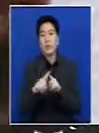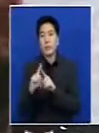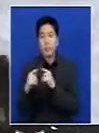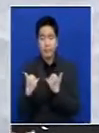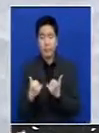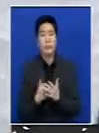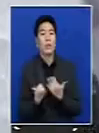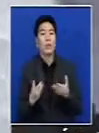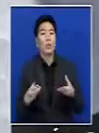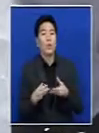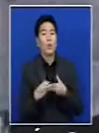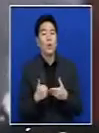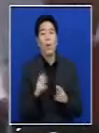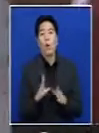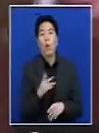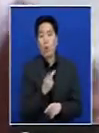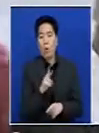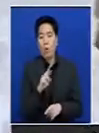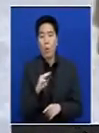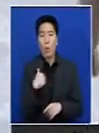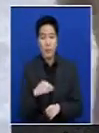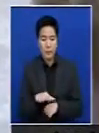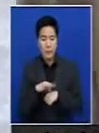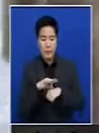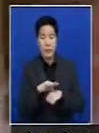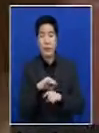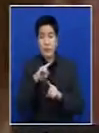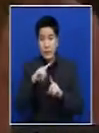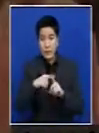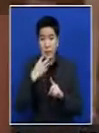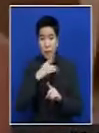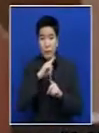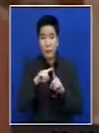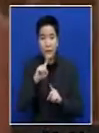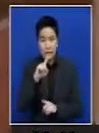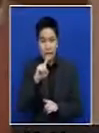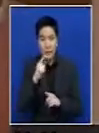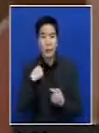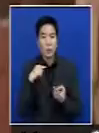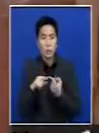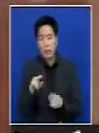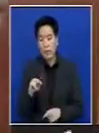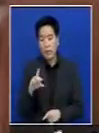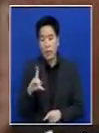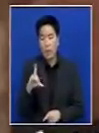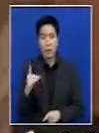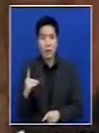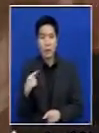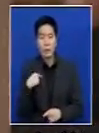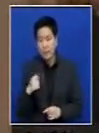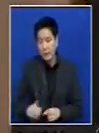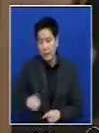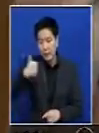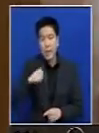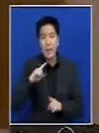คุณผู้ชมคะคณะรัฐมนตรีชุดใหม่จะเข้ารับตำแหน่งในวันที่1เมษายนนี้ค่ะหลังจากที่พรรค NLD ได้ชนะการเลือกตั้